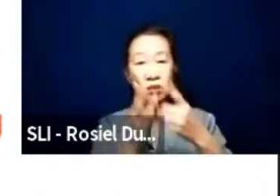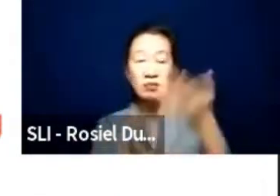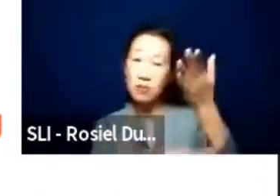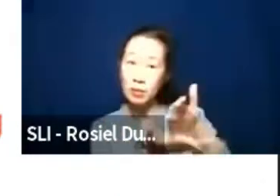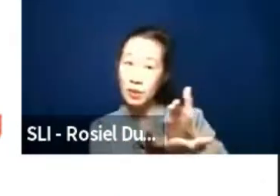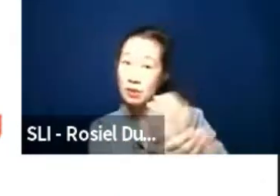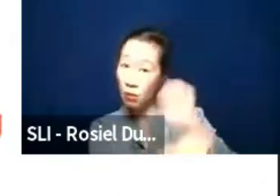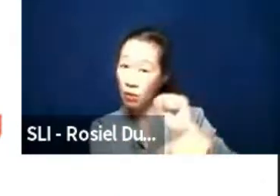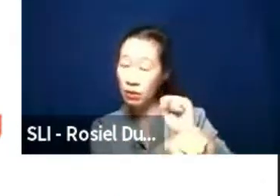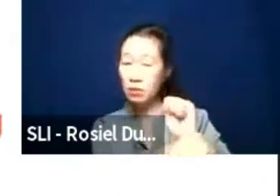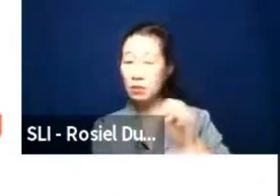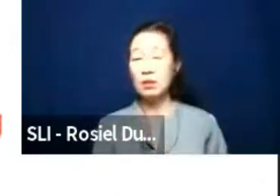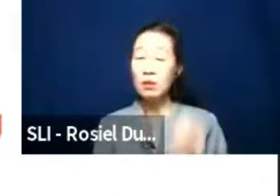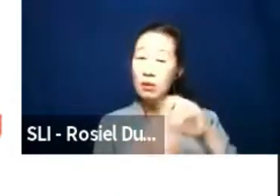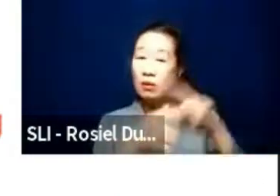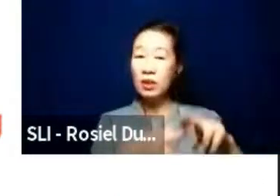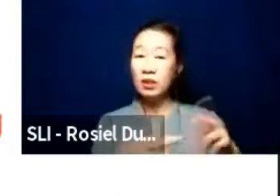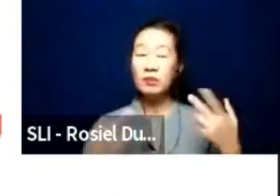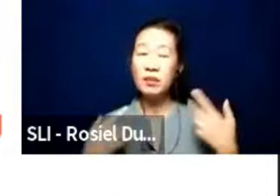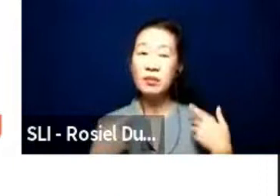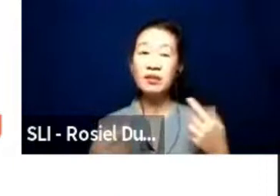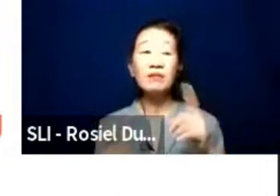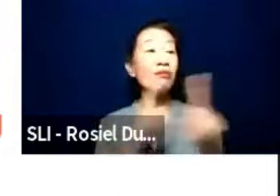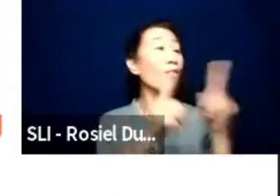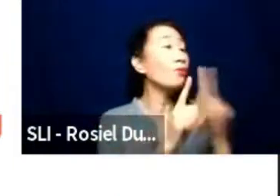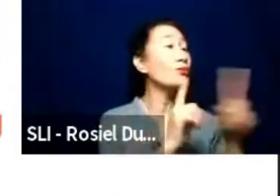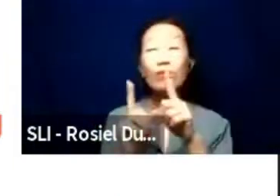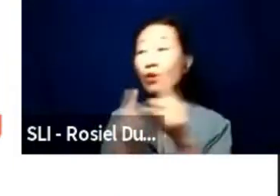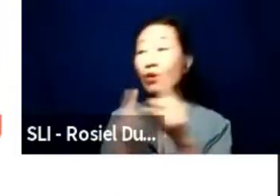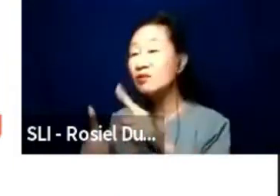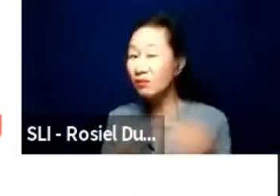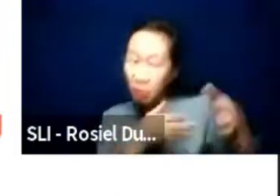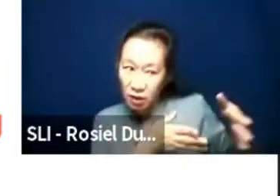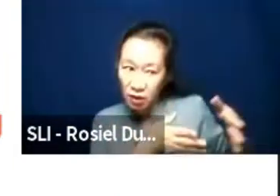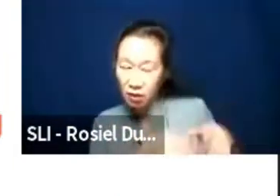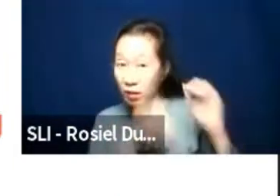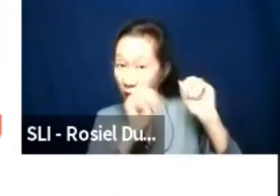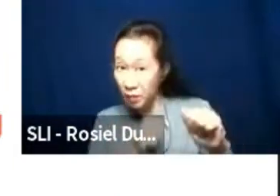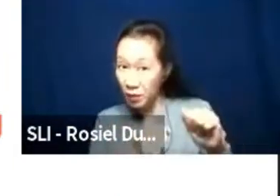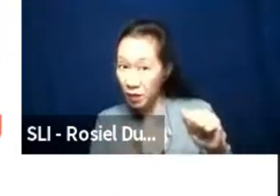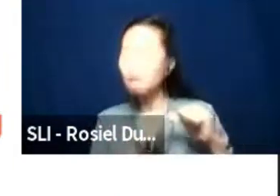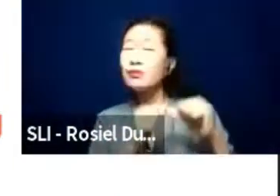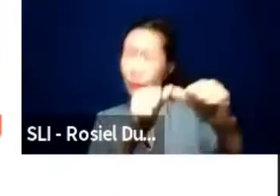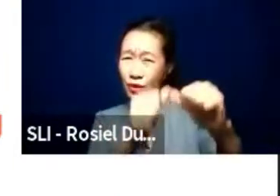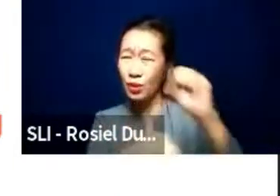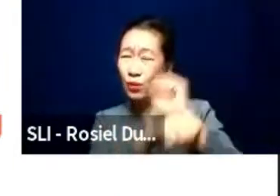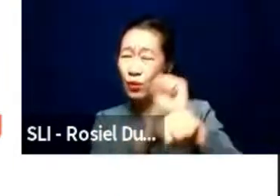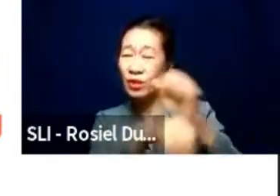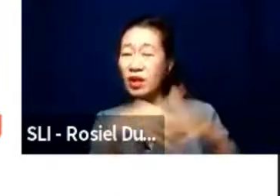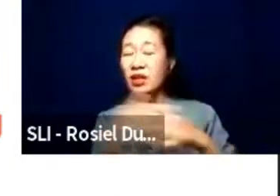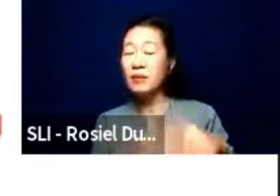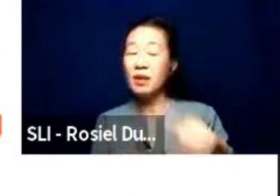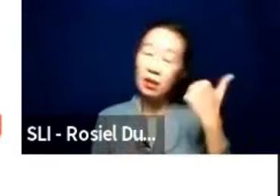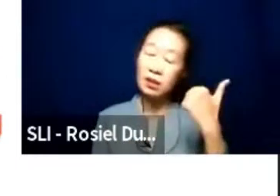na siya sa trabaho, or may nagdadaldalan sa katabi niya, kaya pa rin niya bang magtrabaho kahit may ibang tao